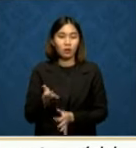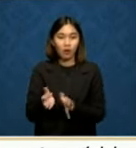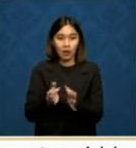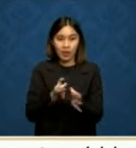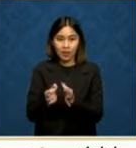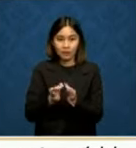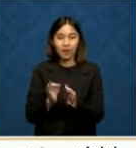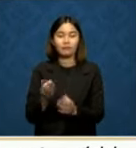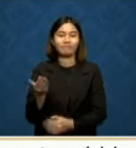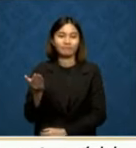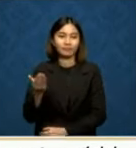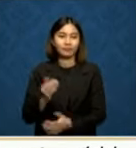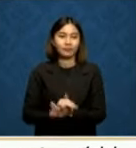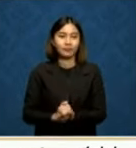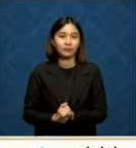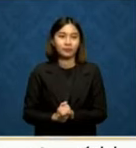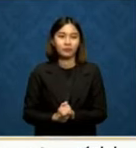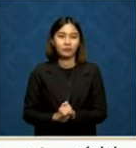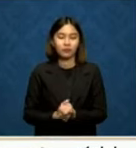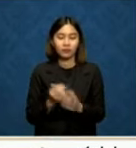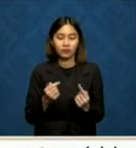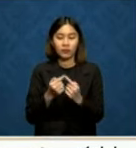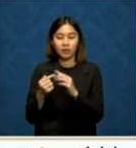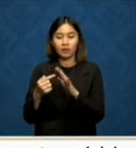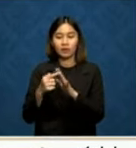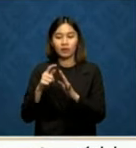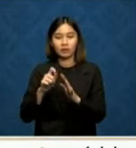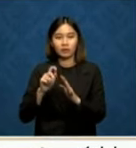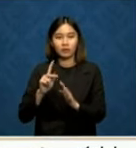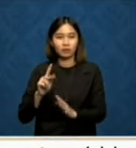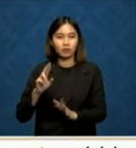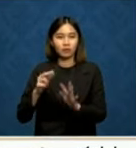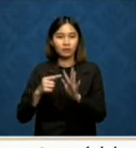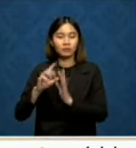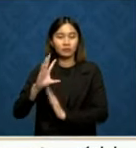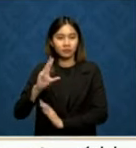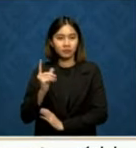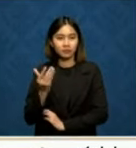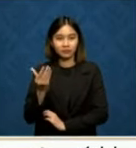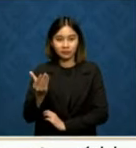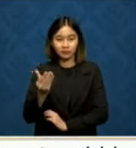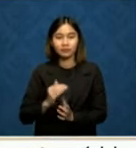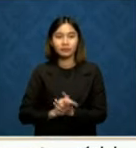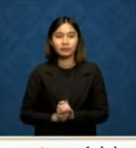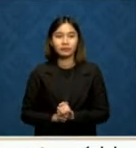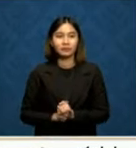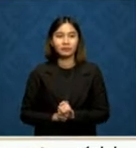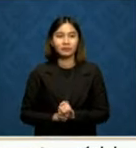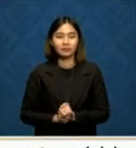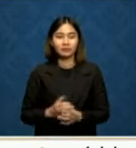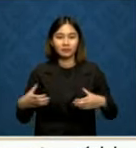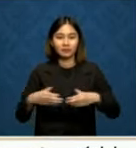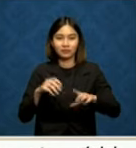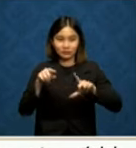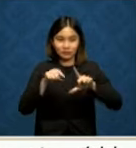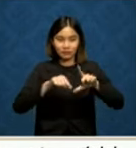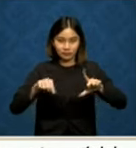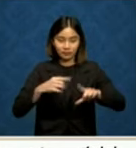karaoke ท่านขะทิยาส่นท่านเอกราชอุดมอำนวย จากพักเง้ากล่